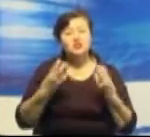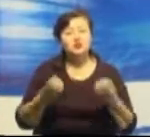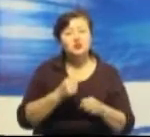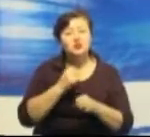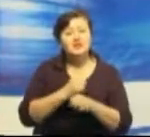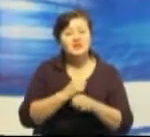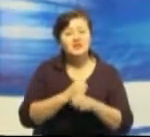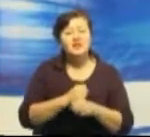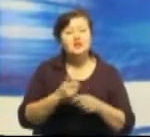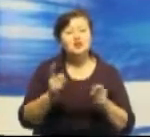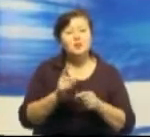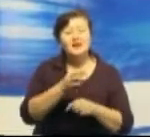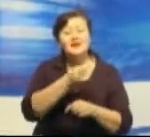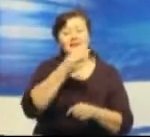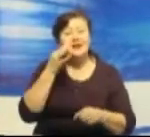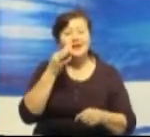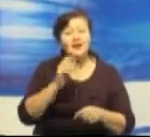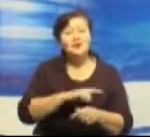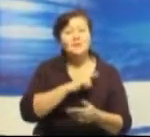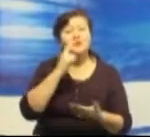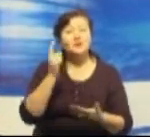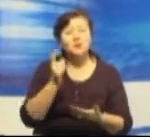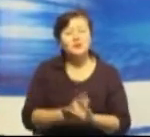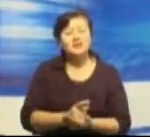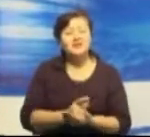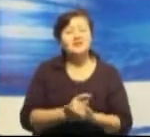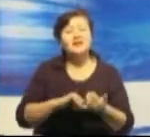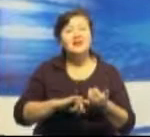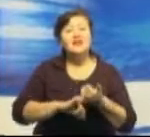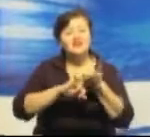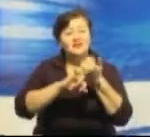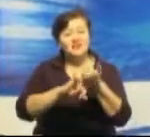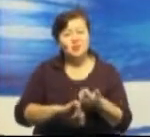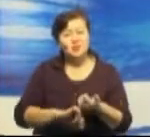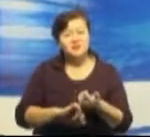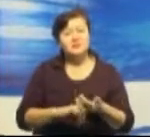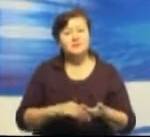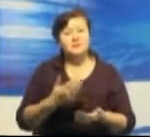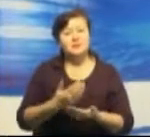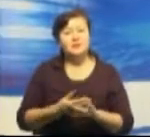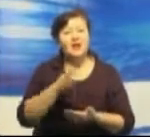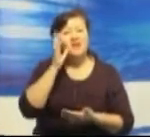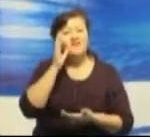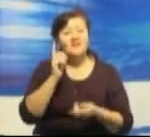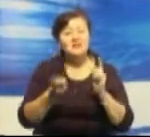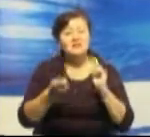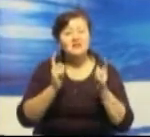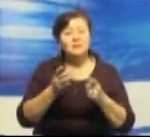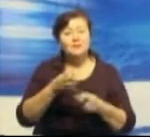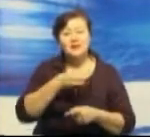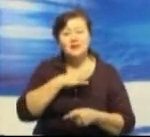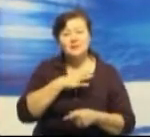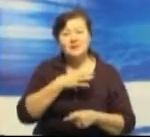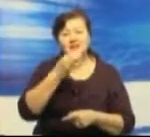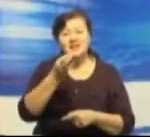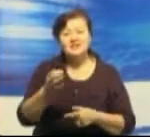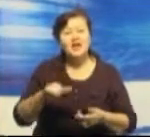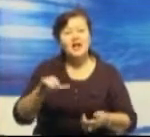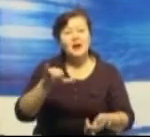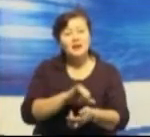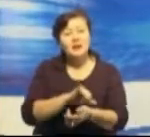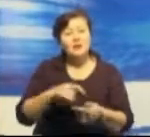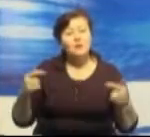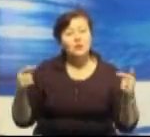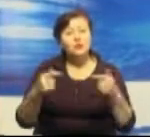делать на профилактику острых респираторных вирусных инфекций. В ходе пресс-конференции говорилось также о важности вакцинации против кори